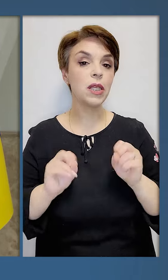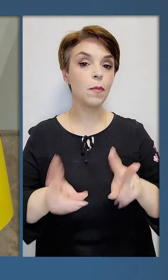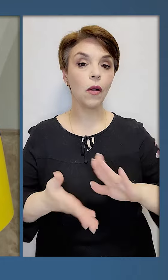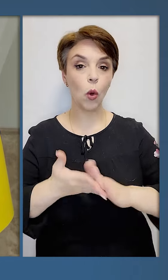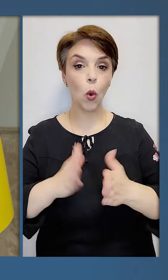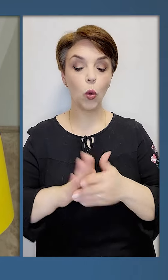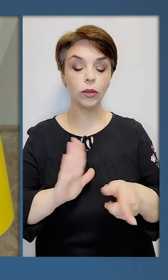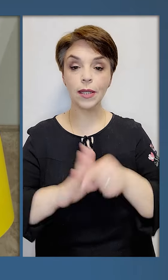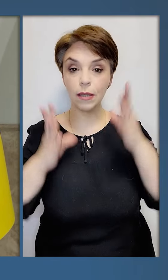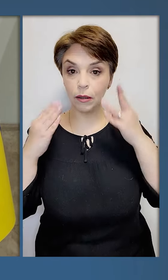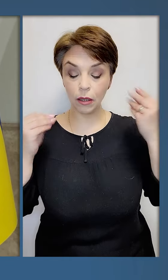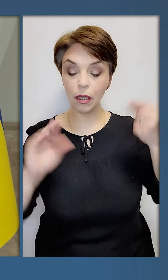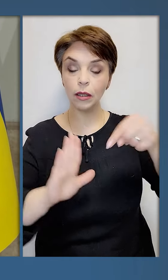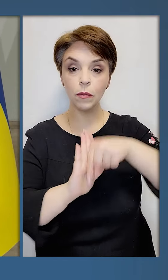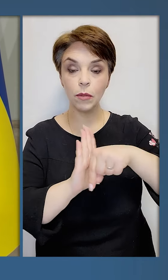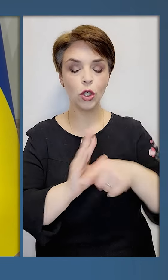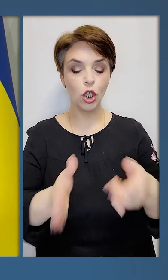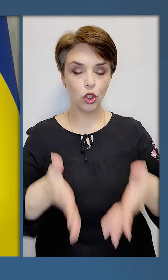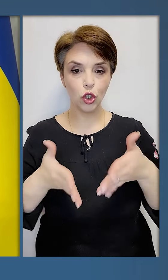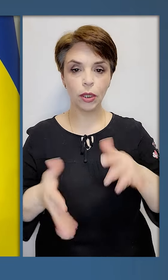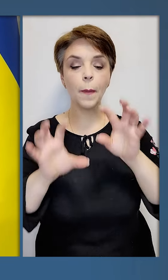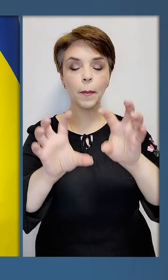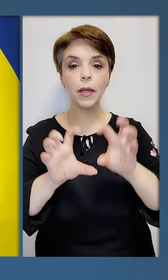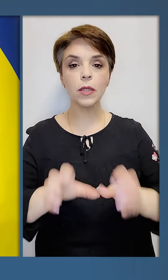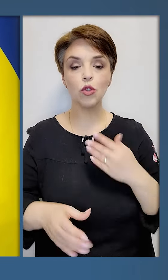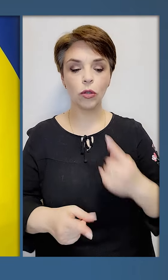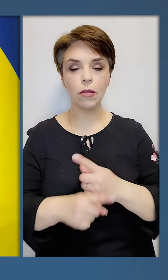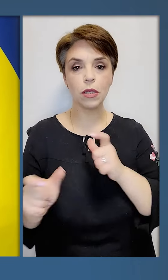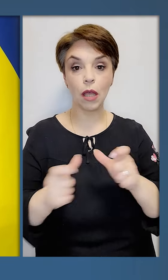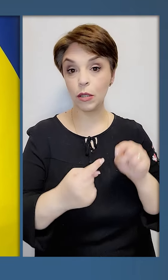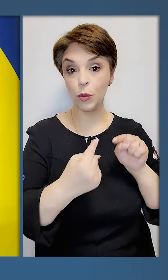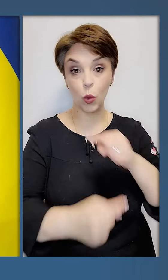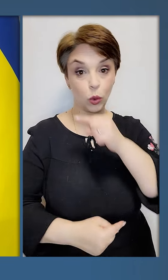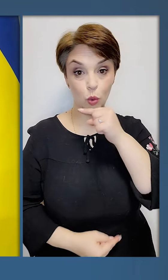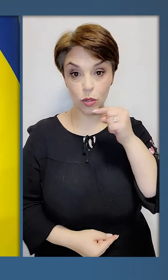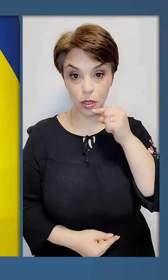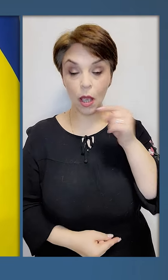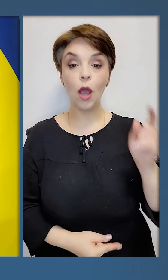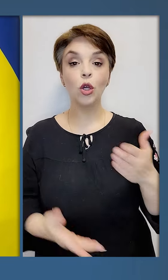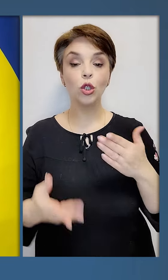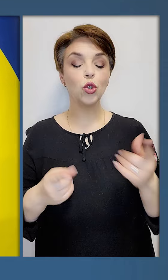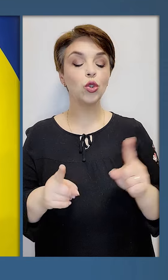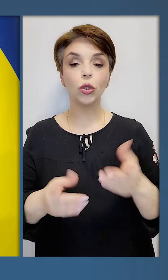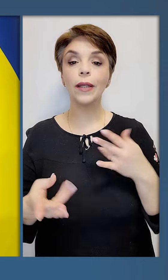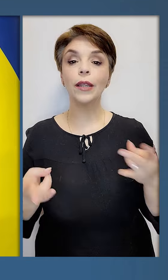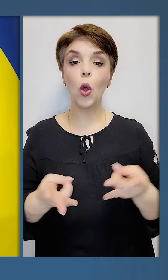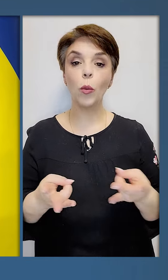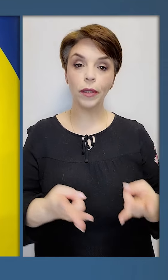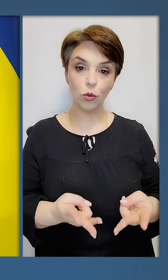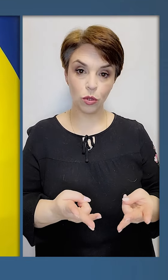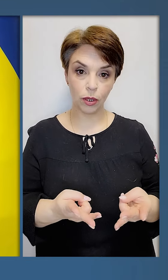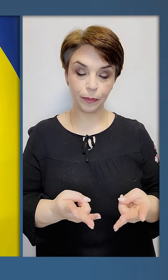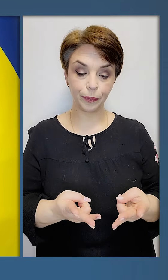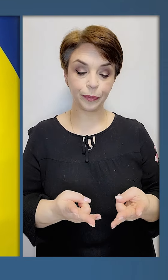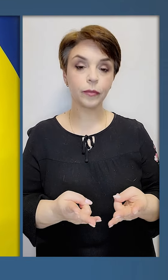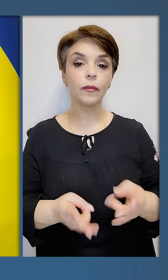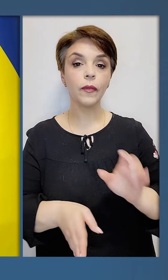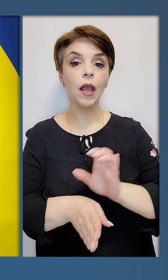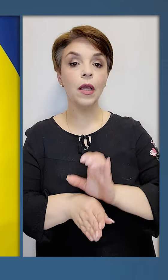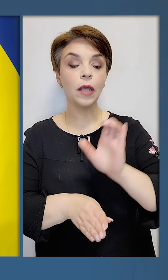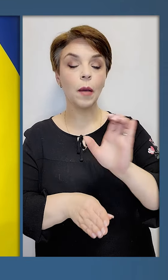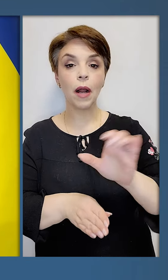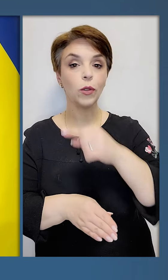безпекова угода з Нідерландами містить чіткі принципи щодо санкцій проти Росії, щодо необхідності